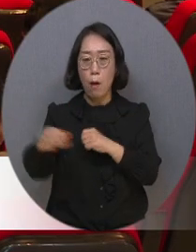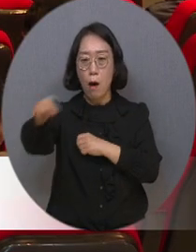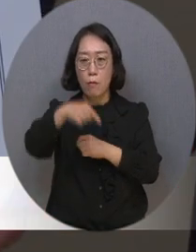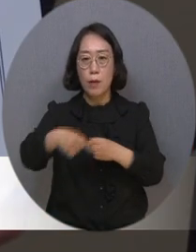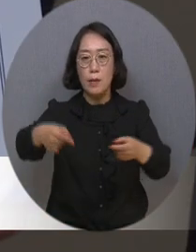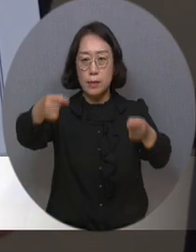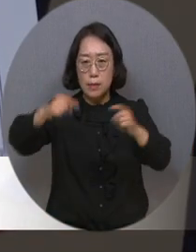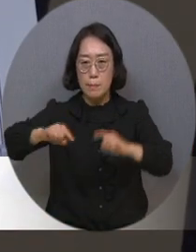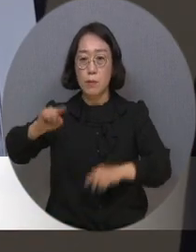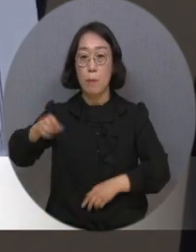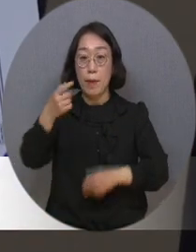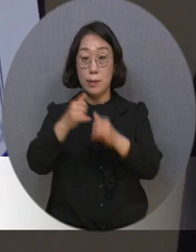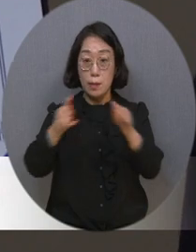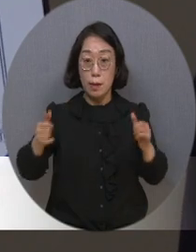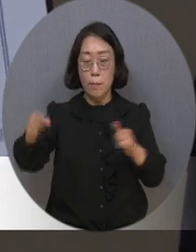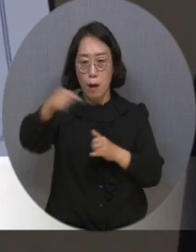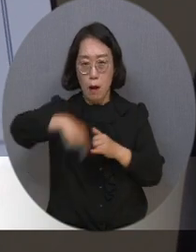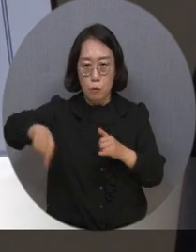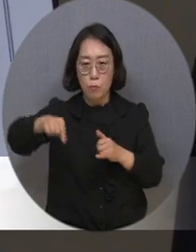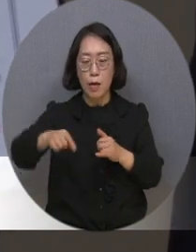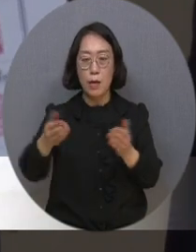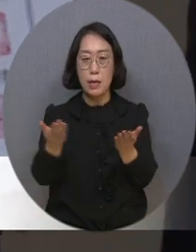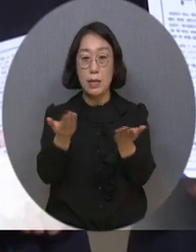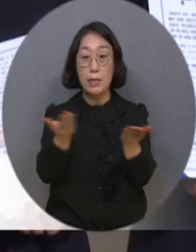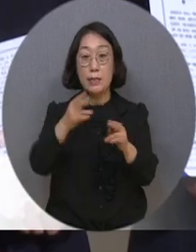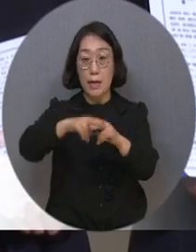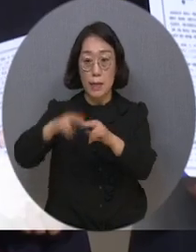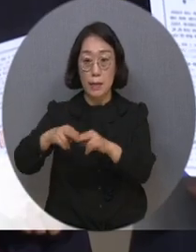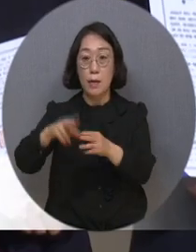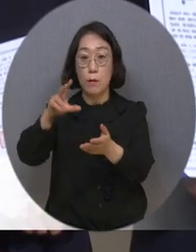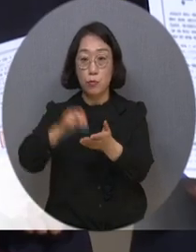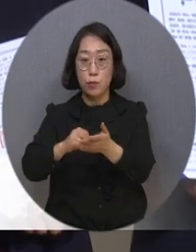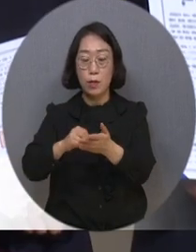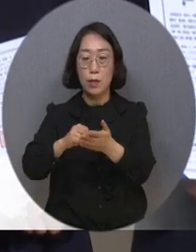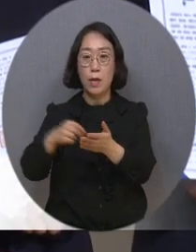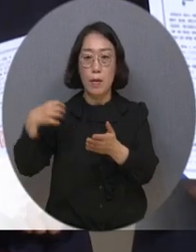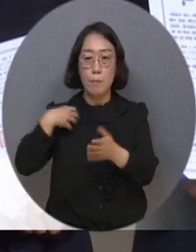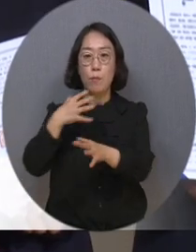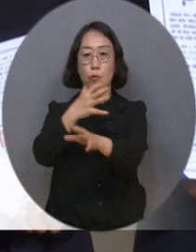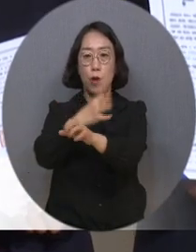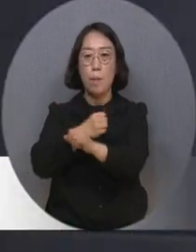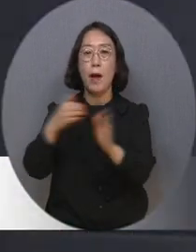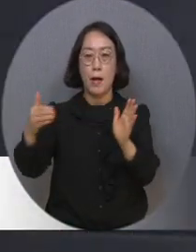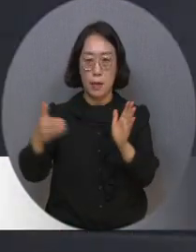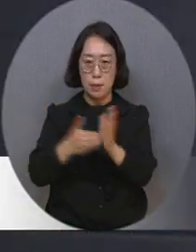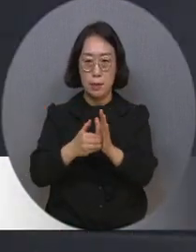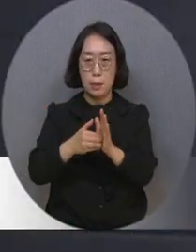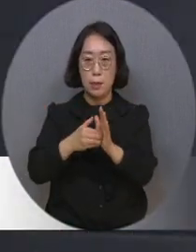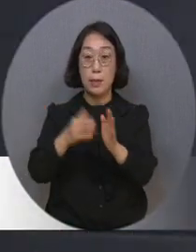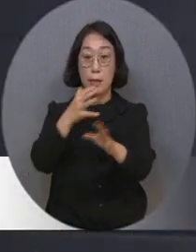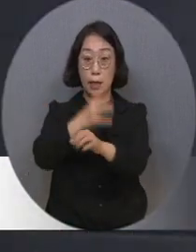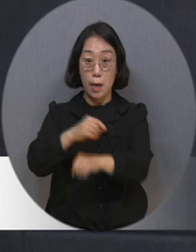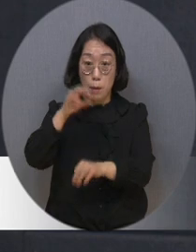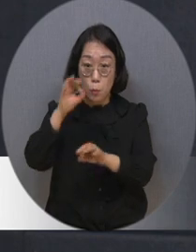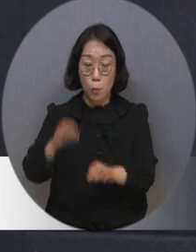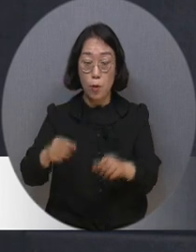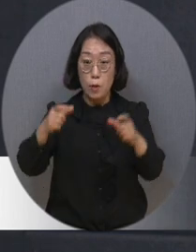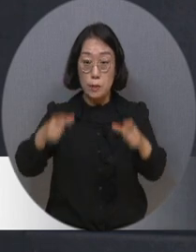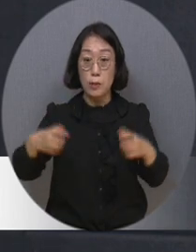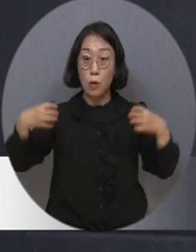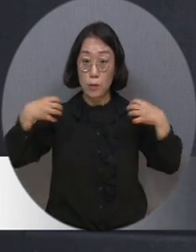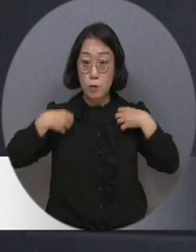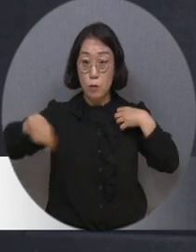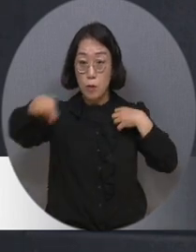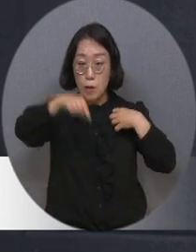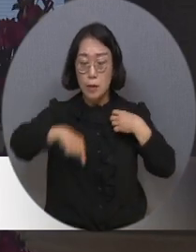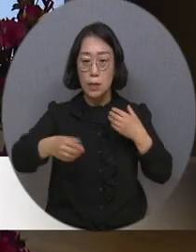참석한 가운데 전남 조선업 도약과 일자리 창출을 위한 업무협약을 체결했습니다 협약에 따라 지자체는 다양한